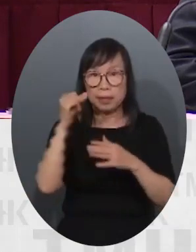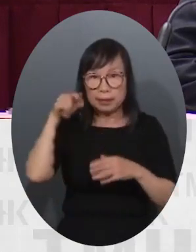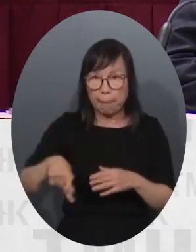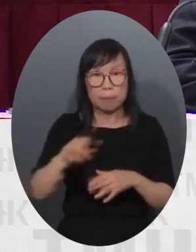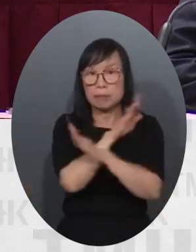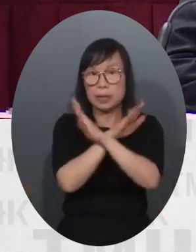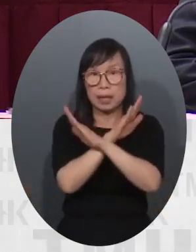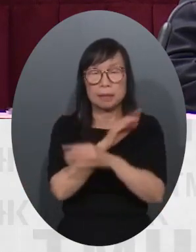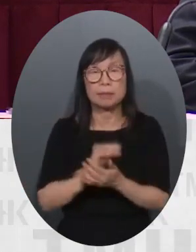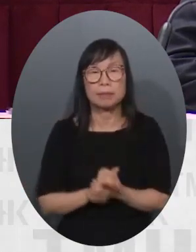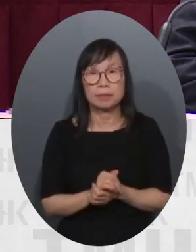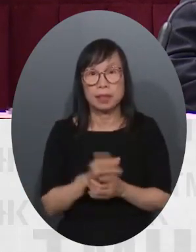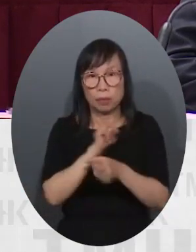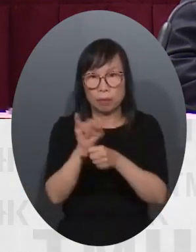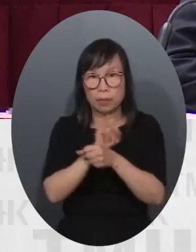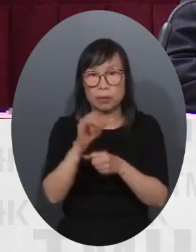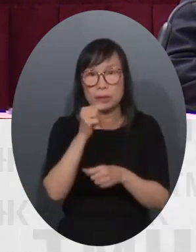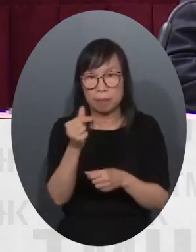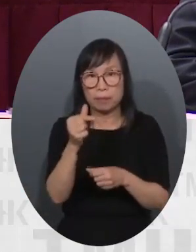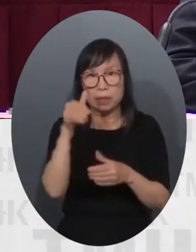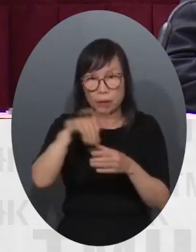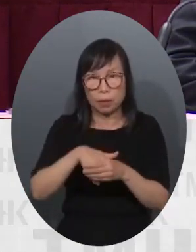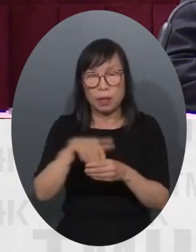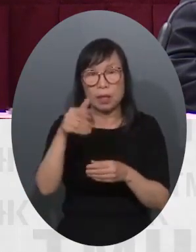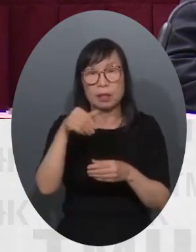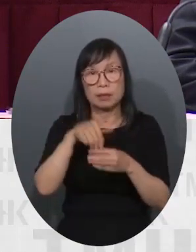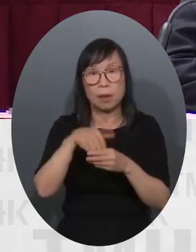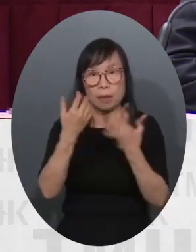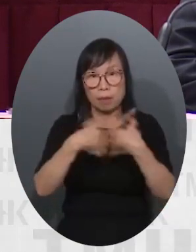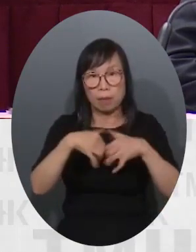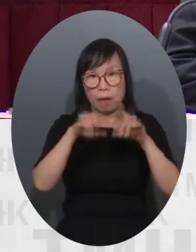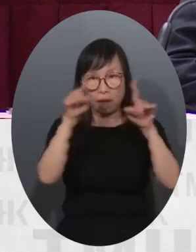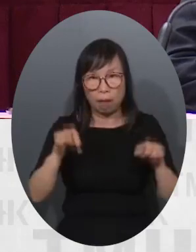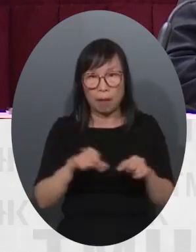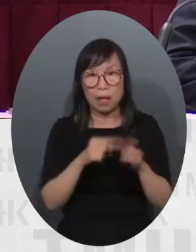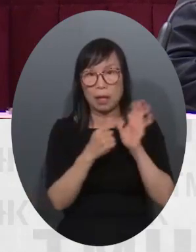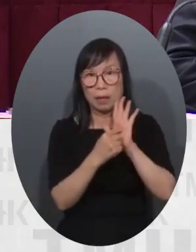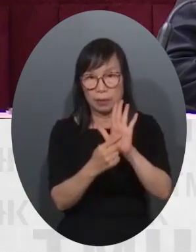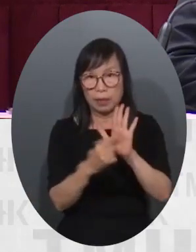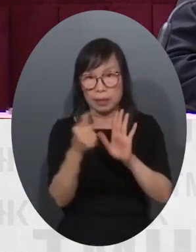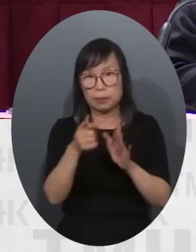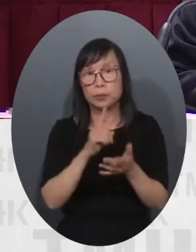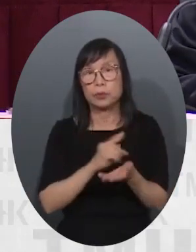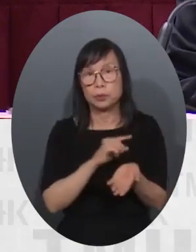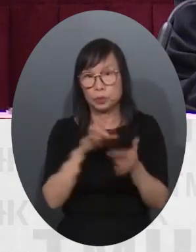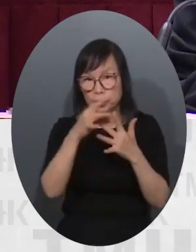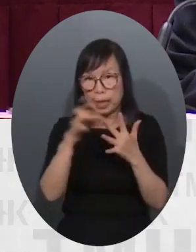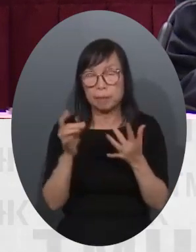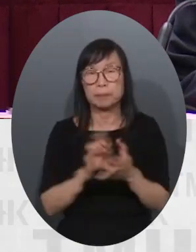票。你有十秒時間進行投票。你嘅投票機屏幕上應該會顯示你嘅選擇。